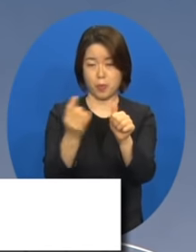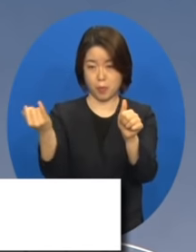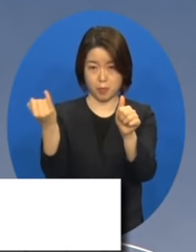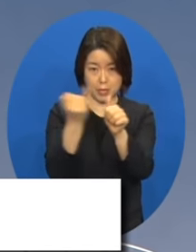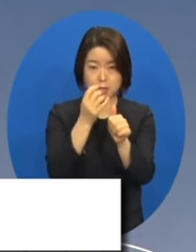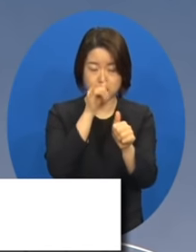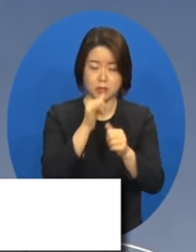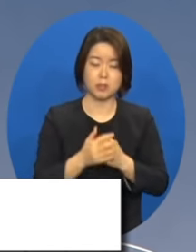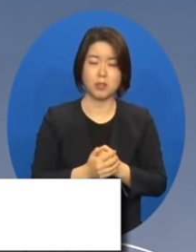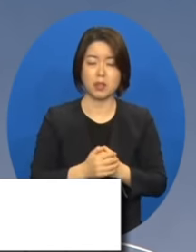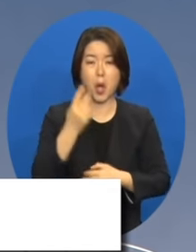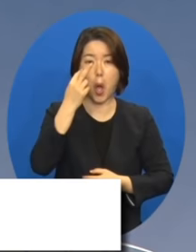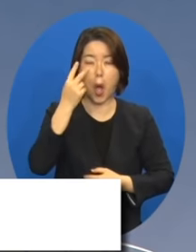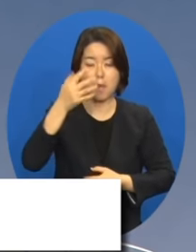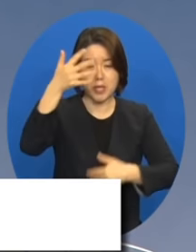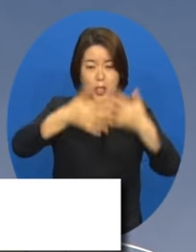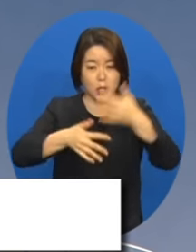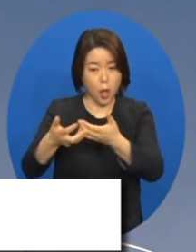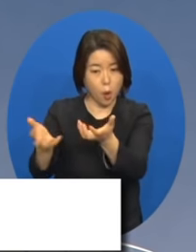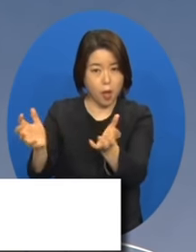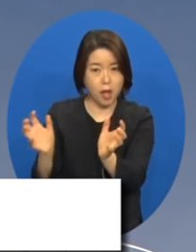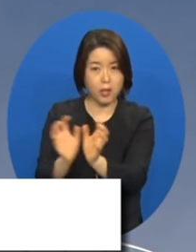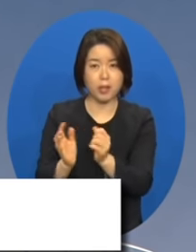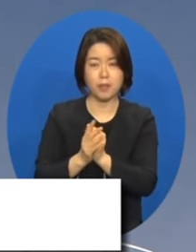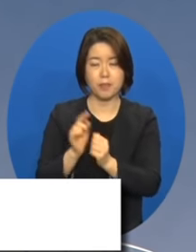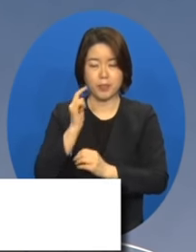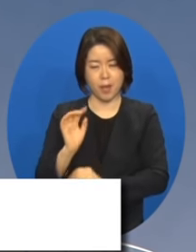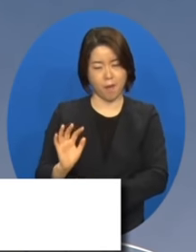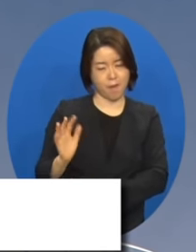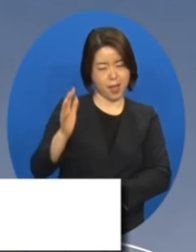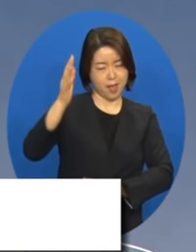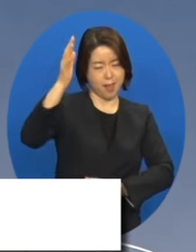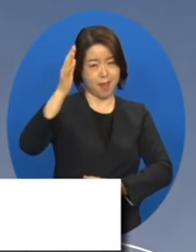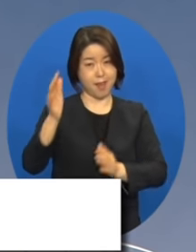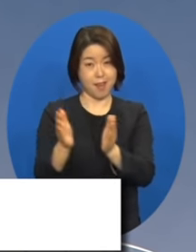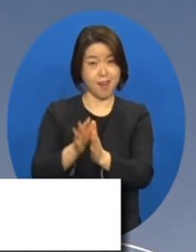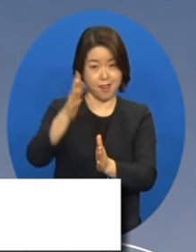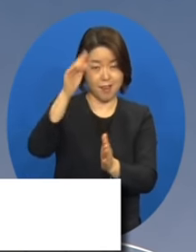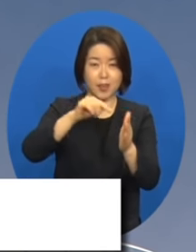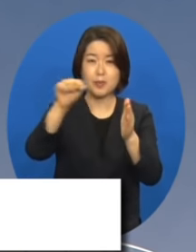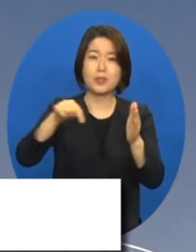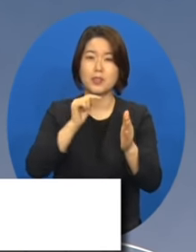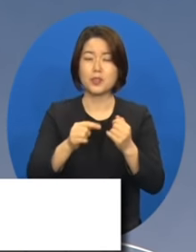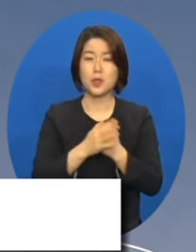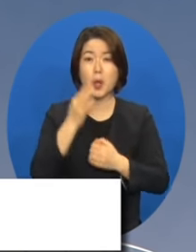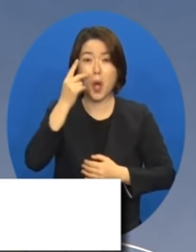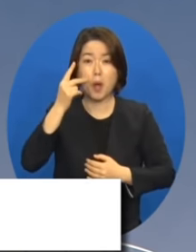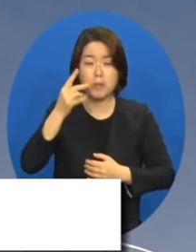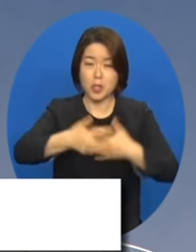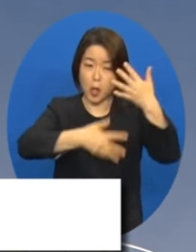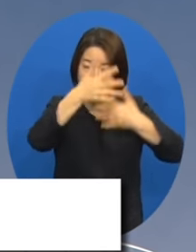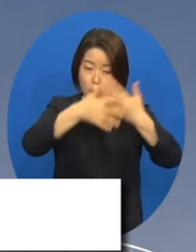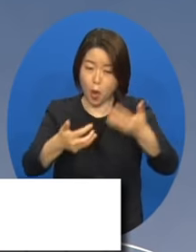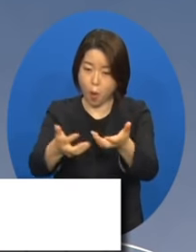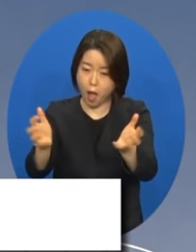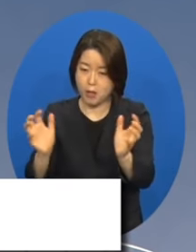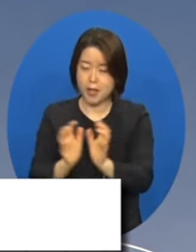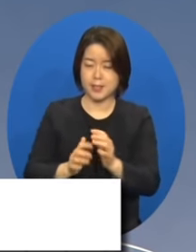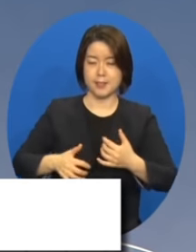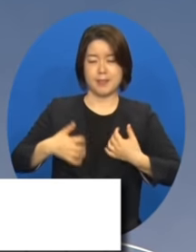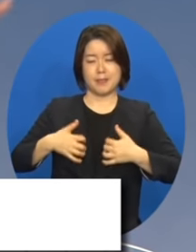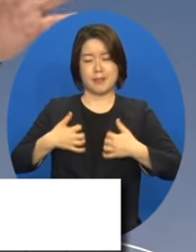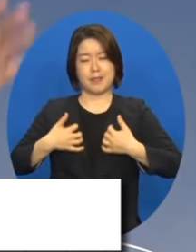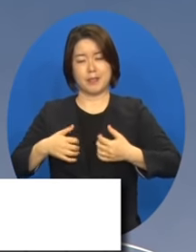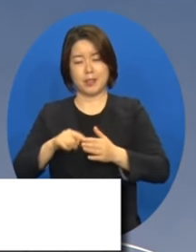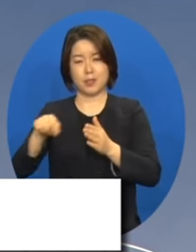미국 영화계 그 화려함 속에 그 미국 영어 기 에 그 쾌락에 세계 속에서